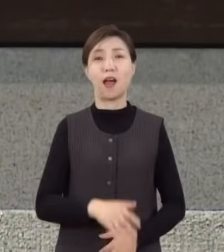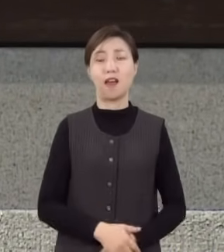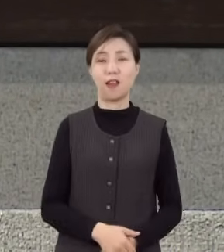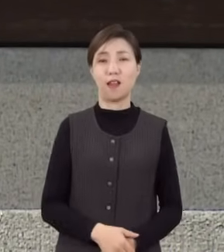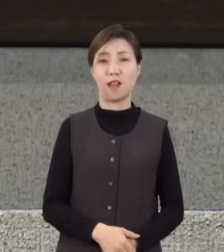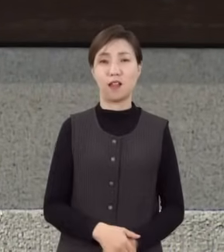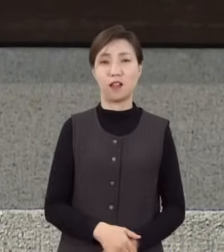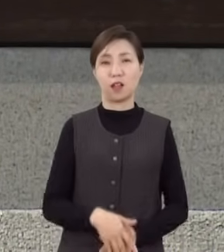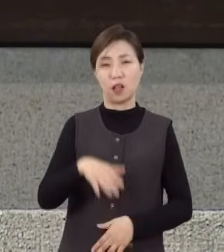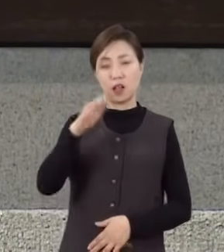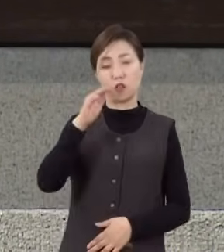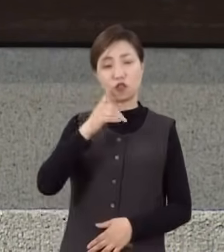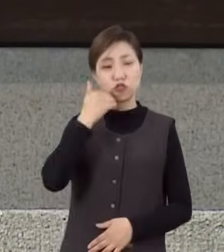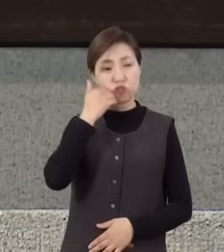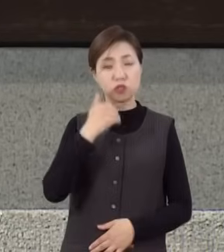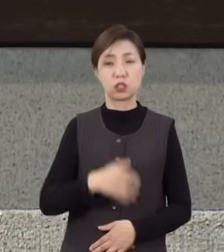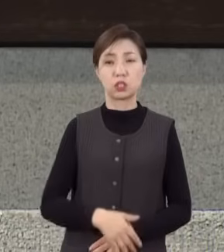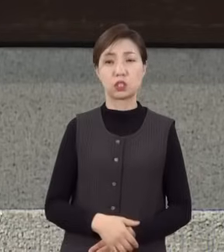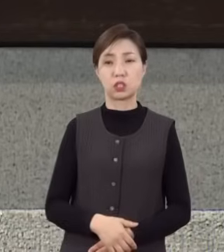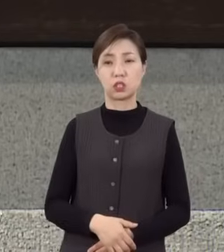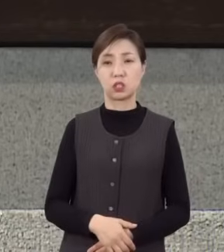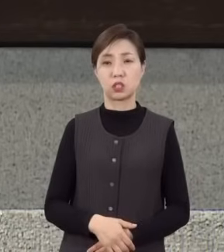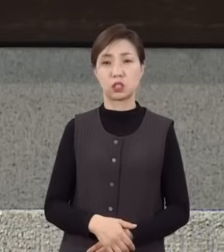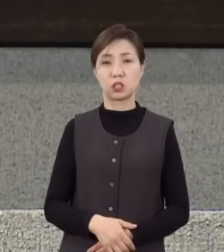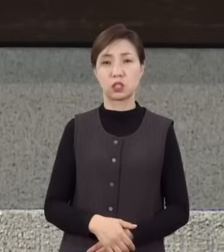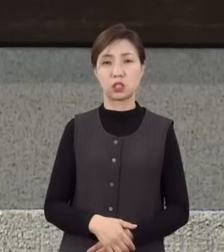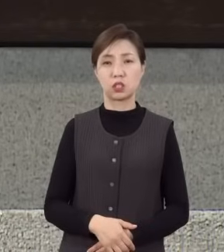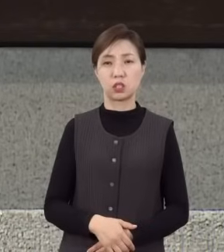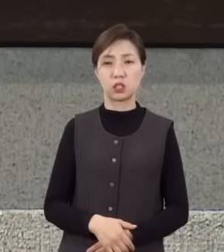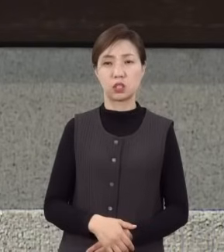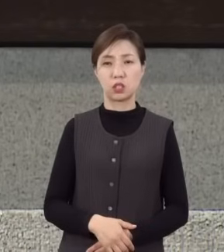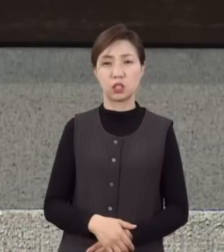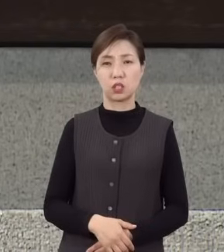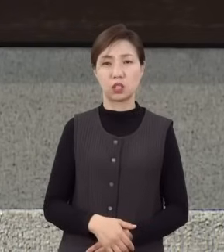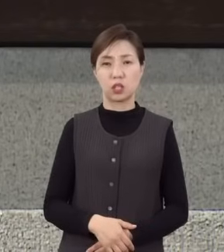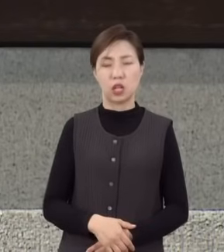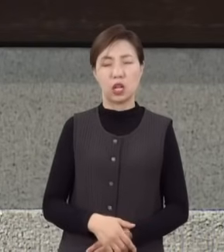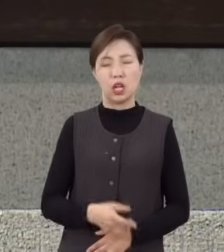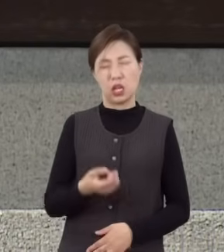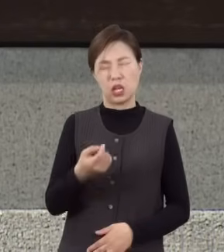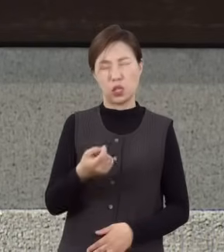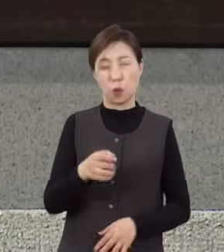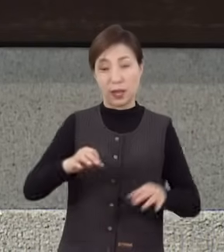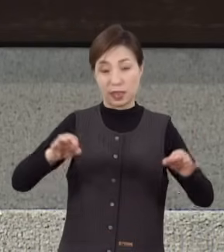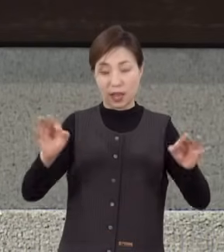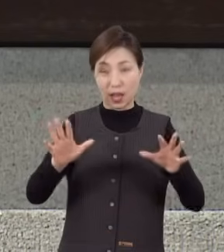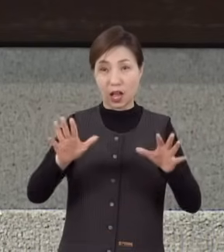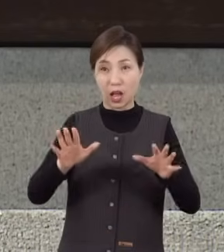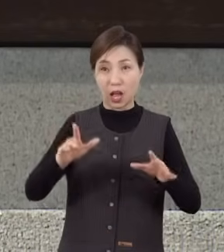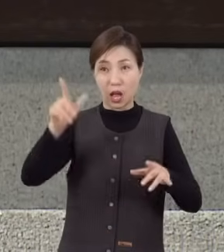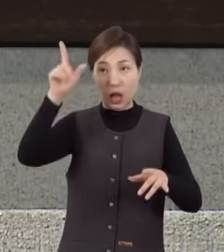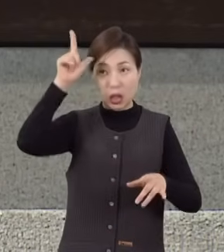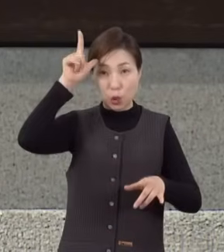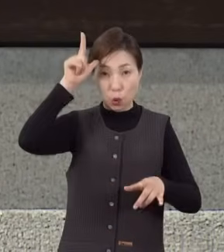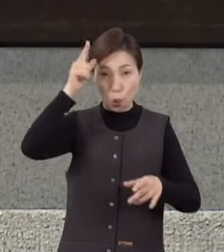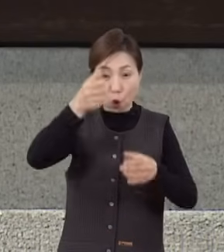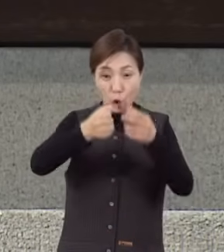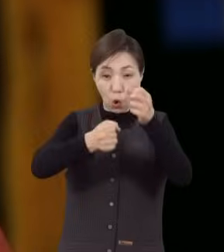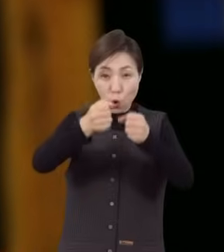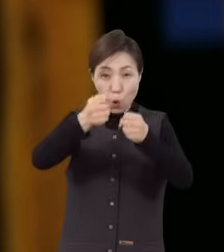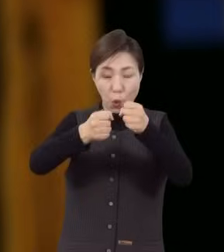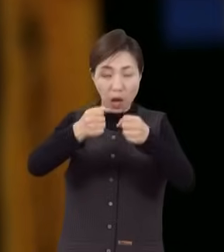어떤 사람이 암소, 젖소의 젖을 한번 짜는 시간만이라도, 경전에 딱 그렇게